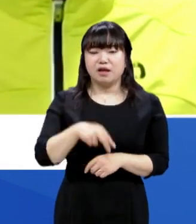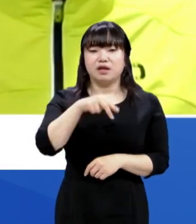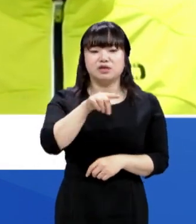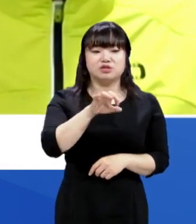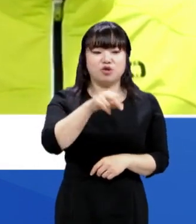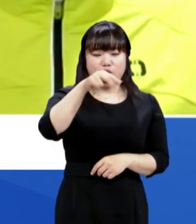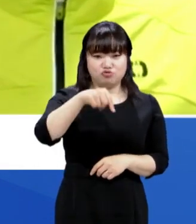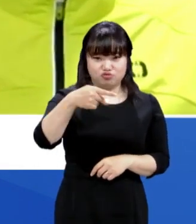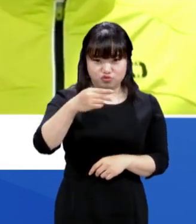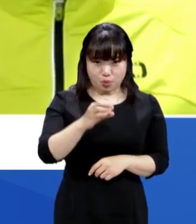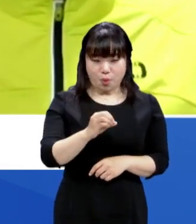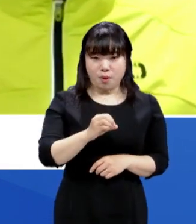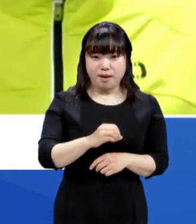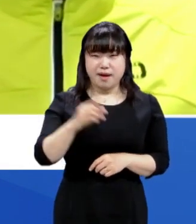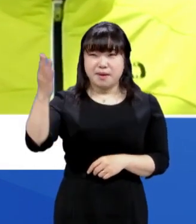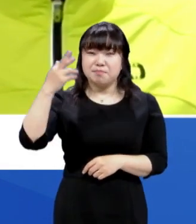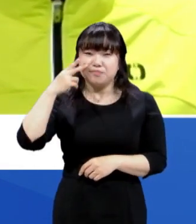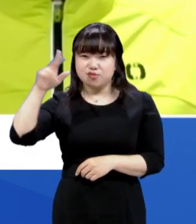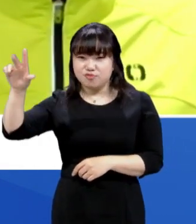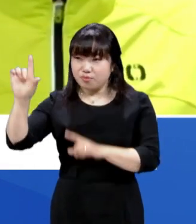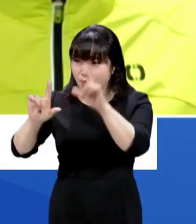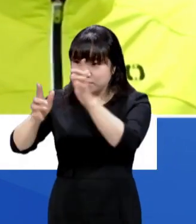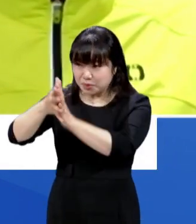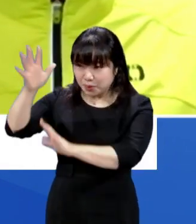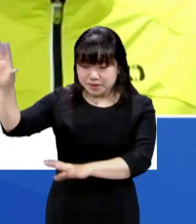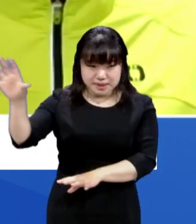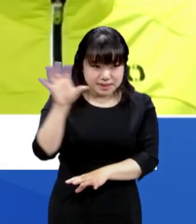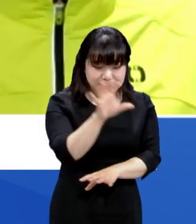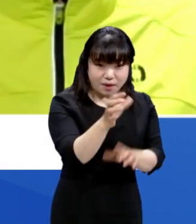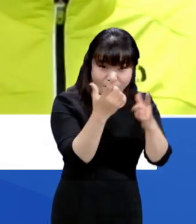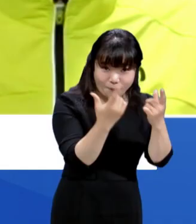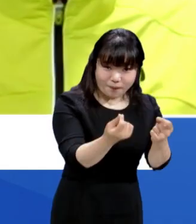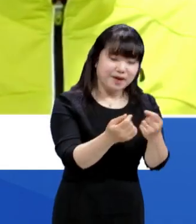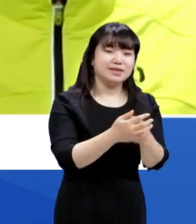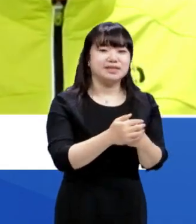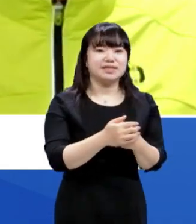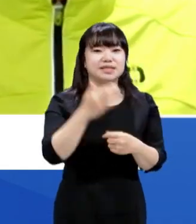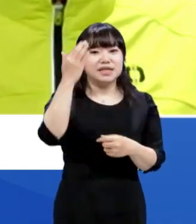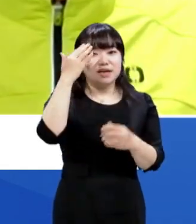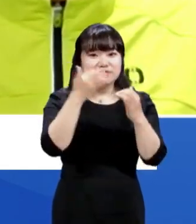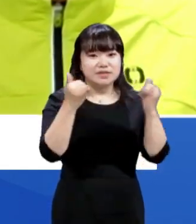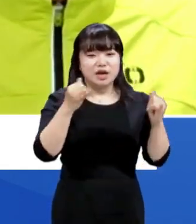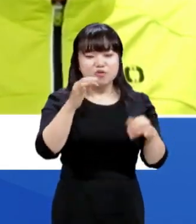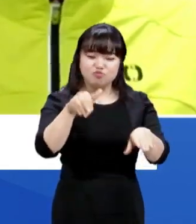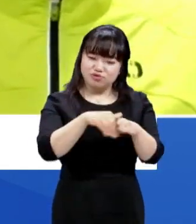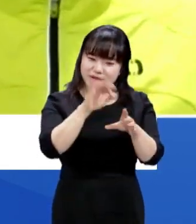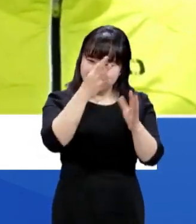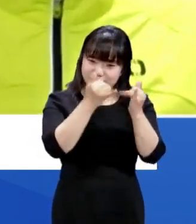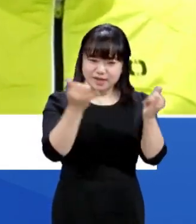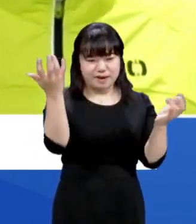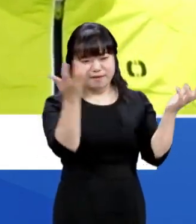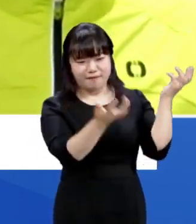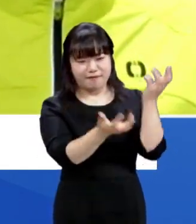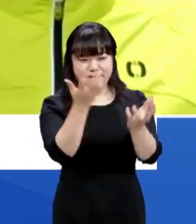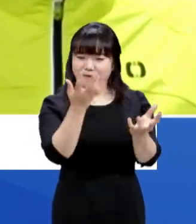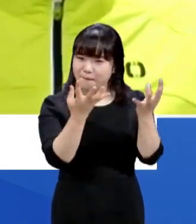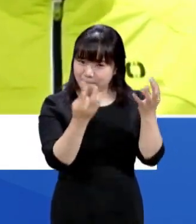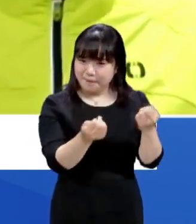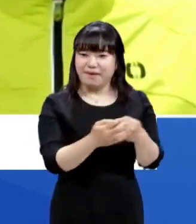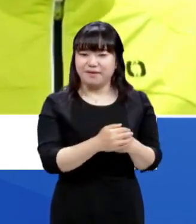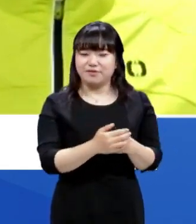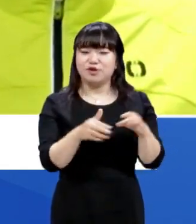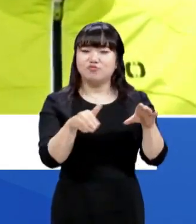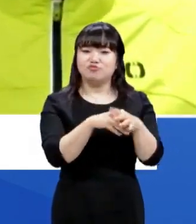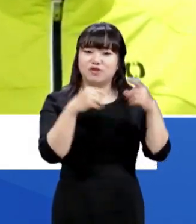브룩클린으로 젊은이들과 문화 예술인들 오고 또 각광을 받고 있다고 말하면서 이런 성동고 의